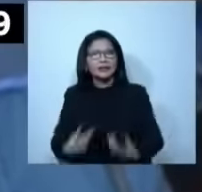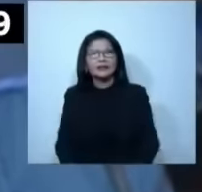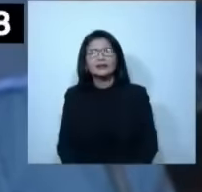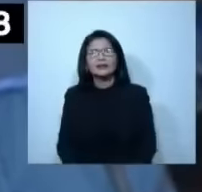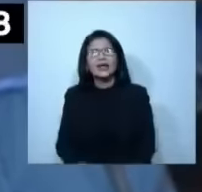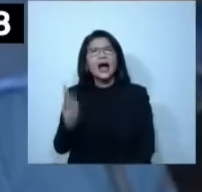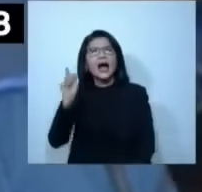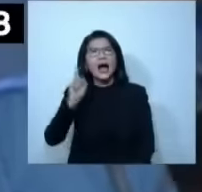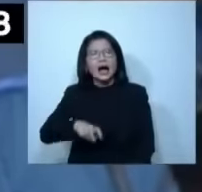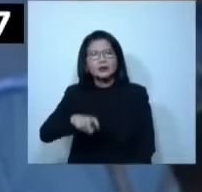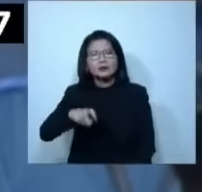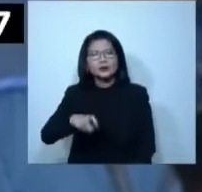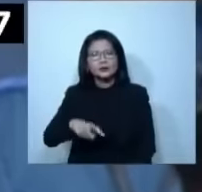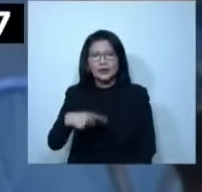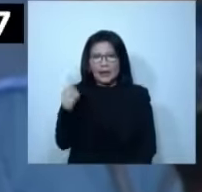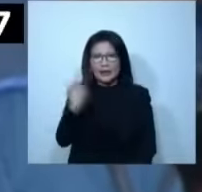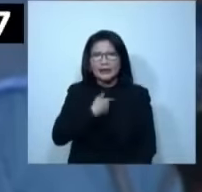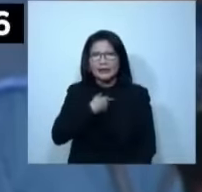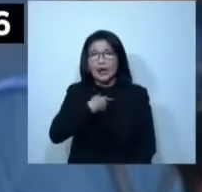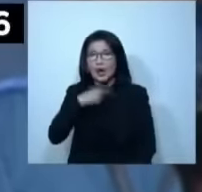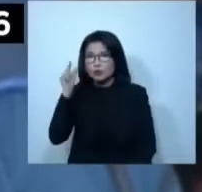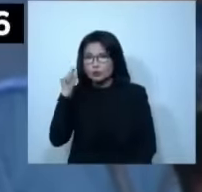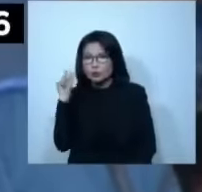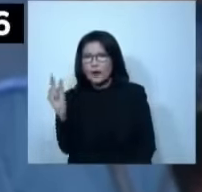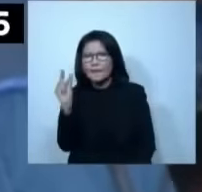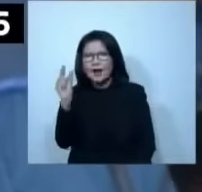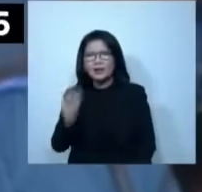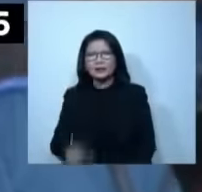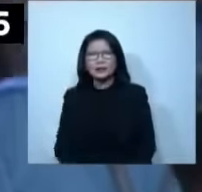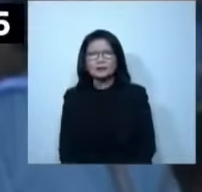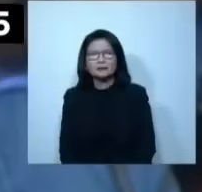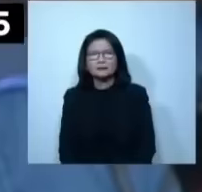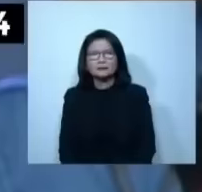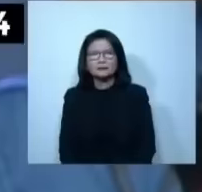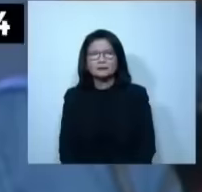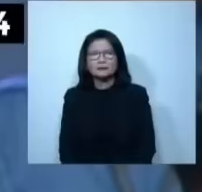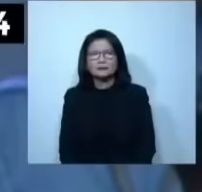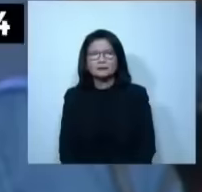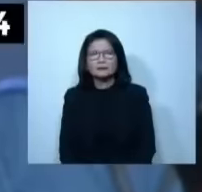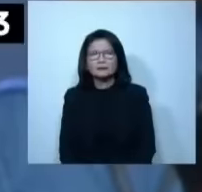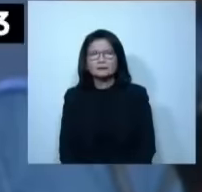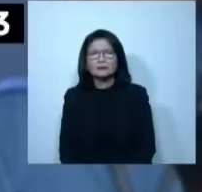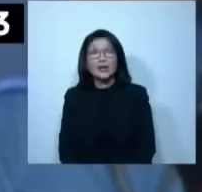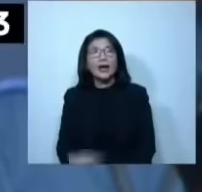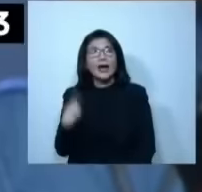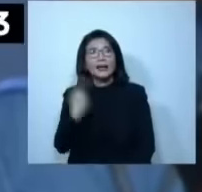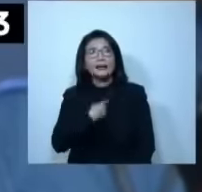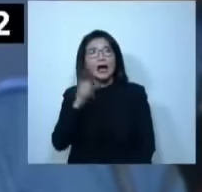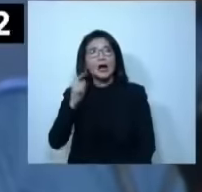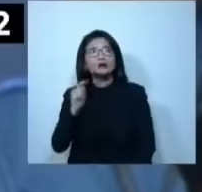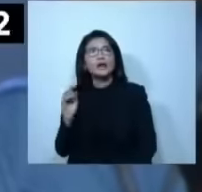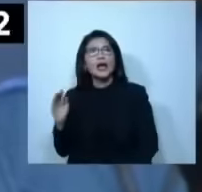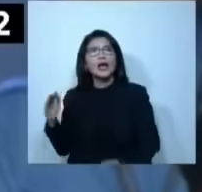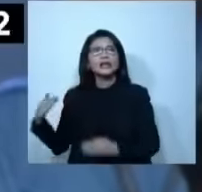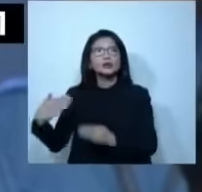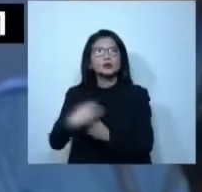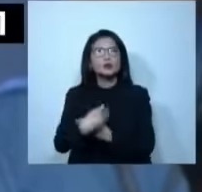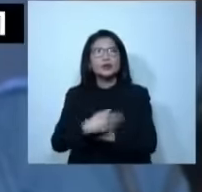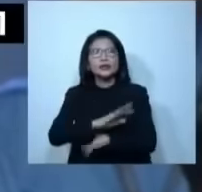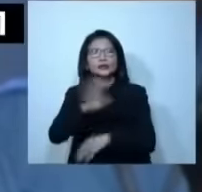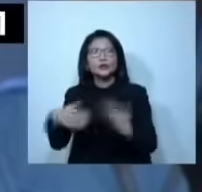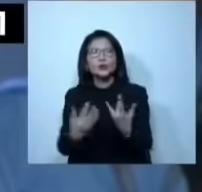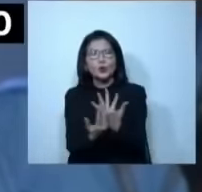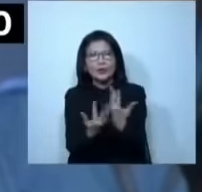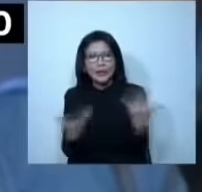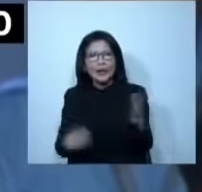yang harus kita utamakan, dan diantaranya juga kita harus lindungi seluruh